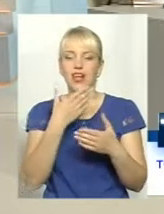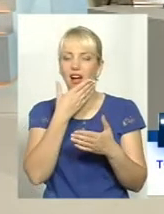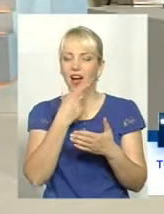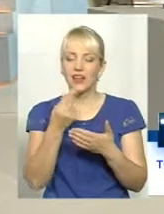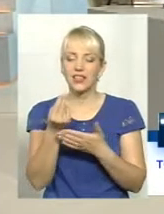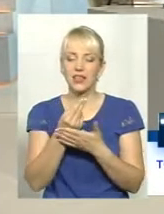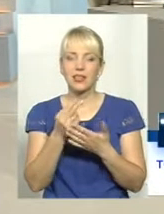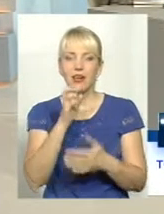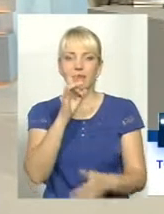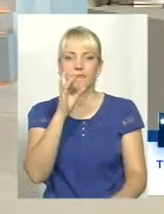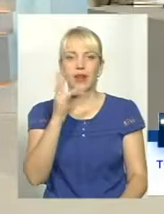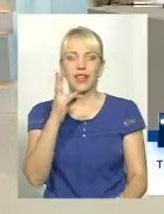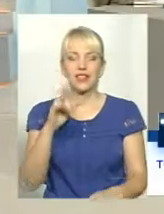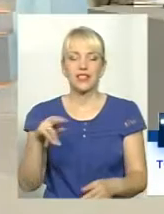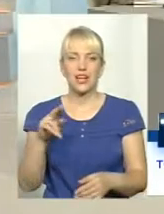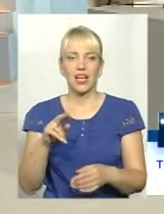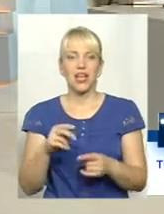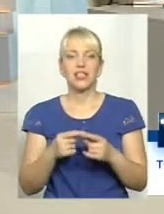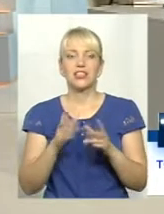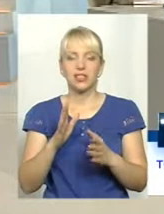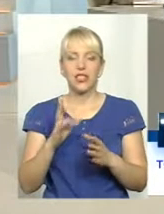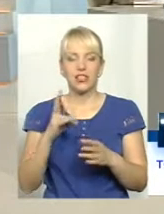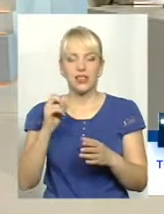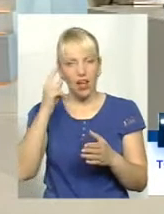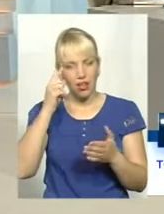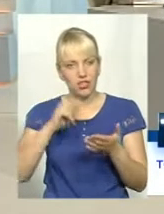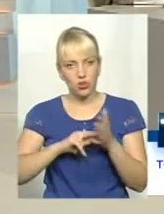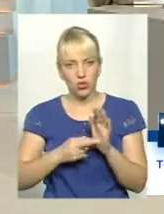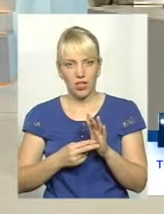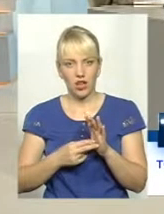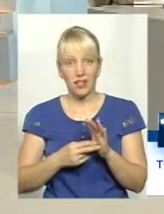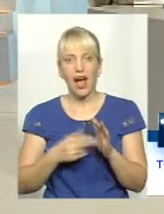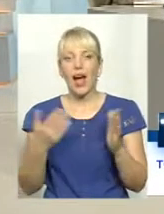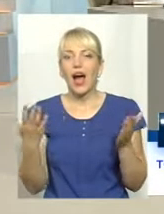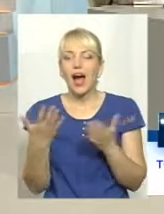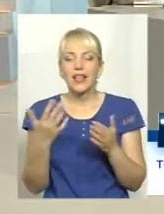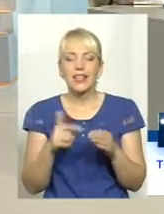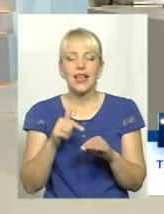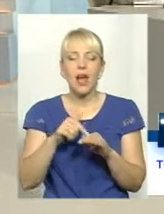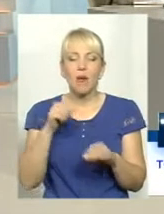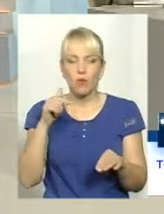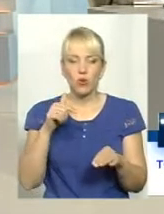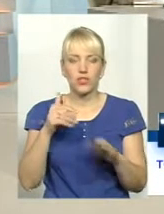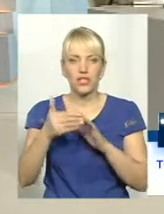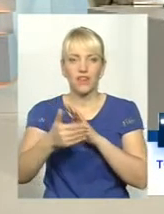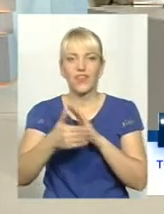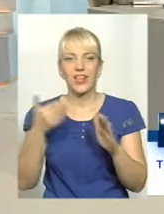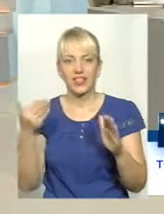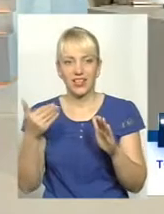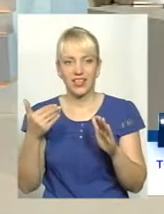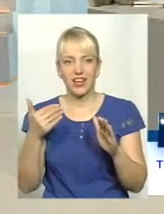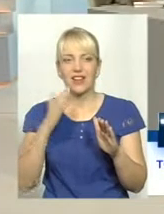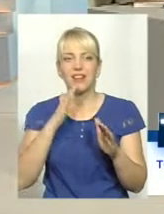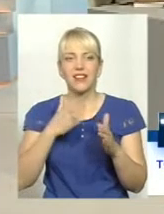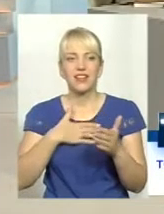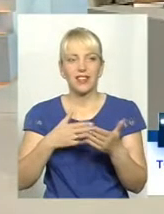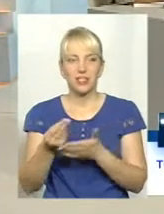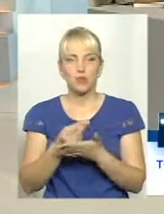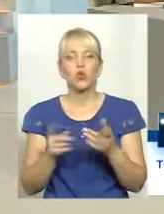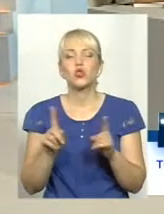і пиво, ну, скажімо, манить багатьох чоловіків. Неможливо створити той добрий